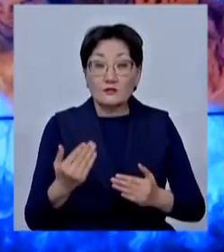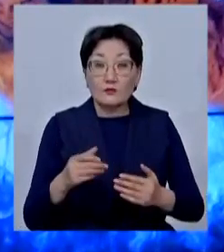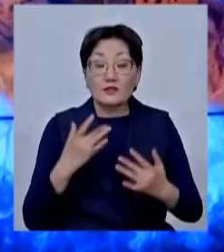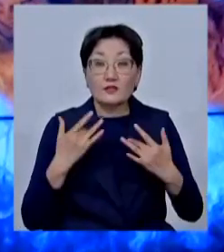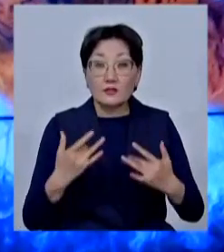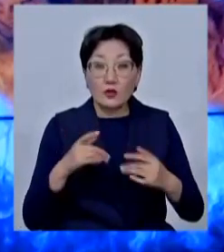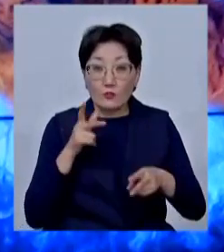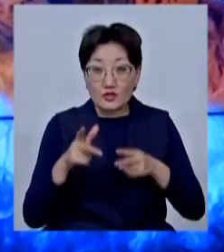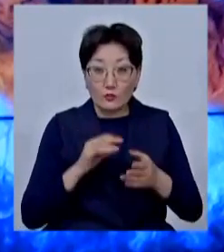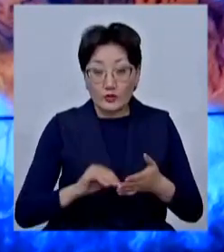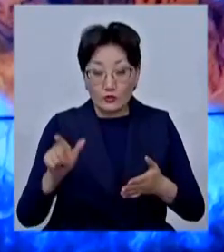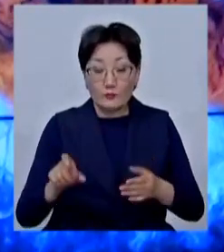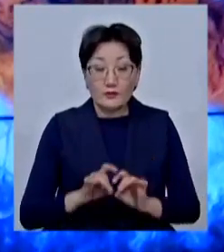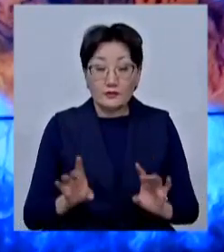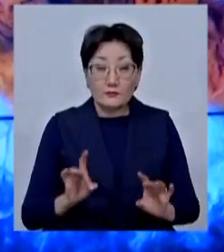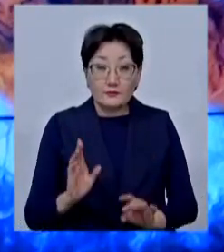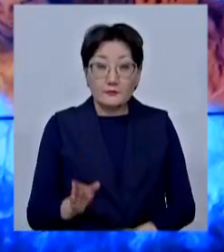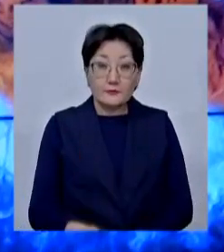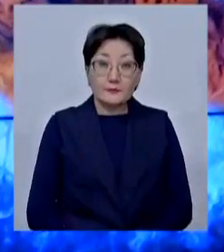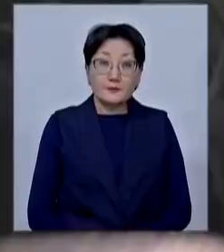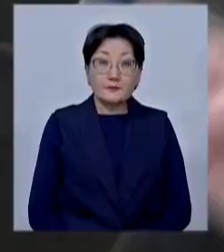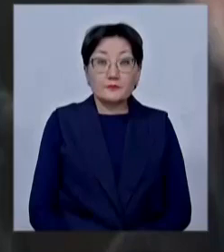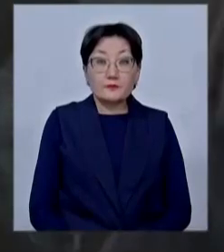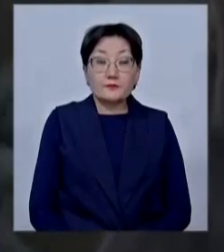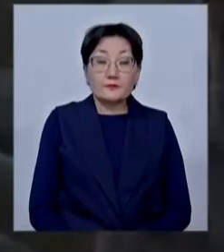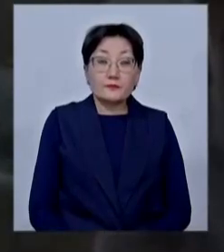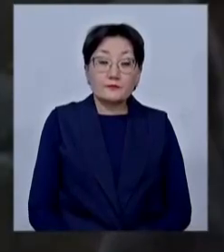талап арызын әріптесім Асылбек Тойбек тыңдады.